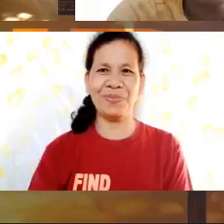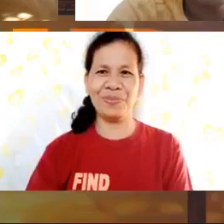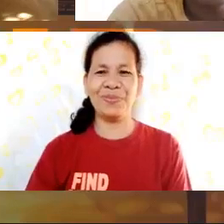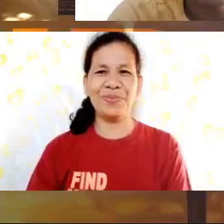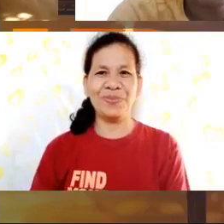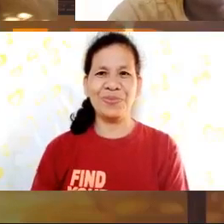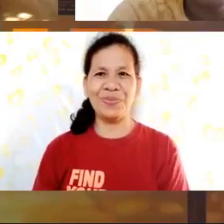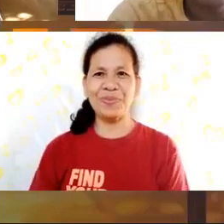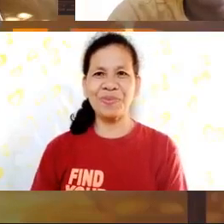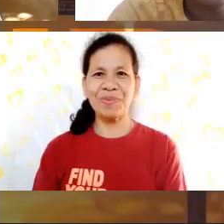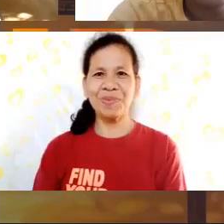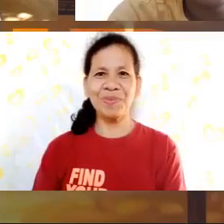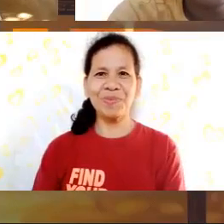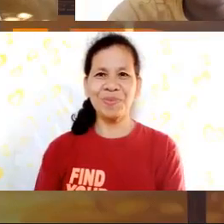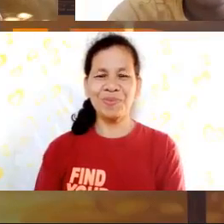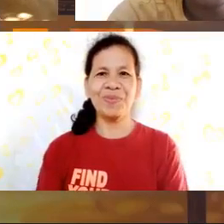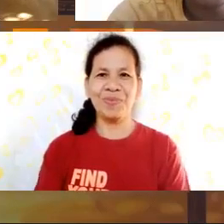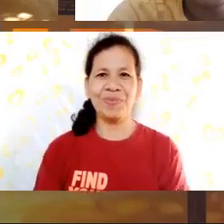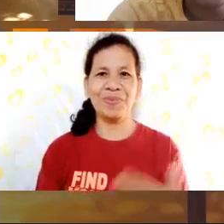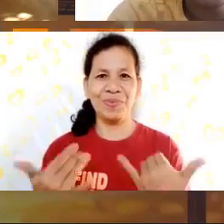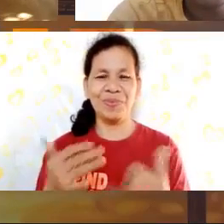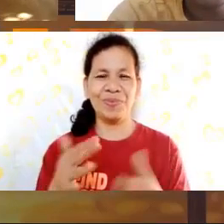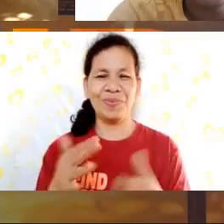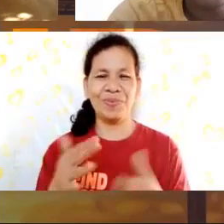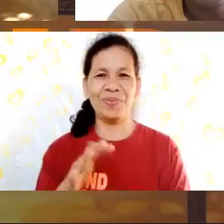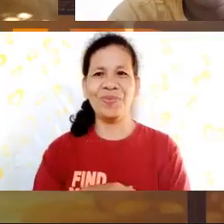mga kapatid na DIF, si Ma'am Lina Parducho.